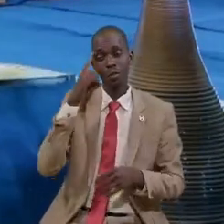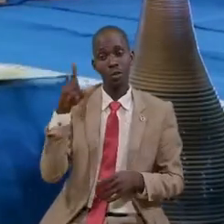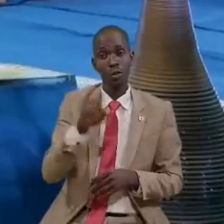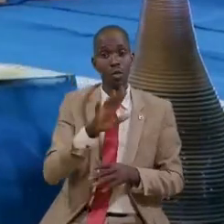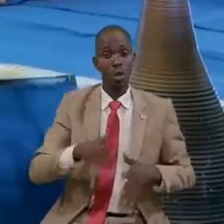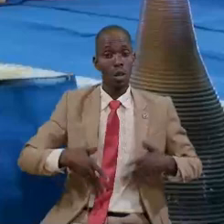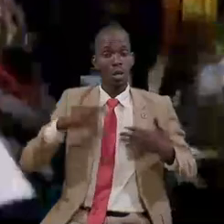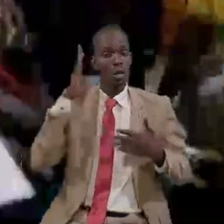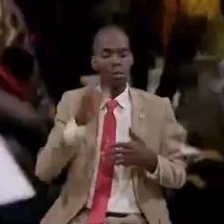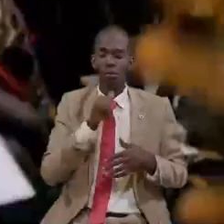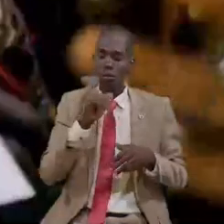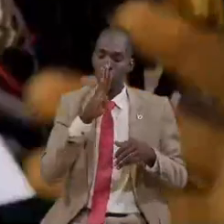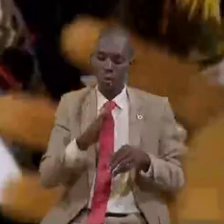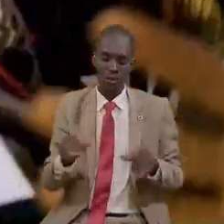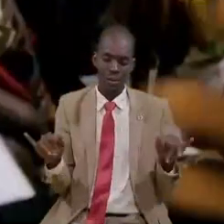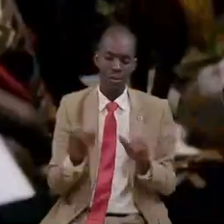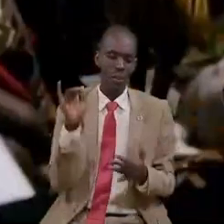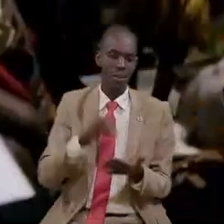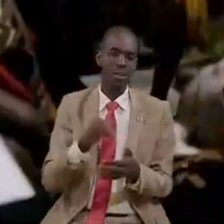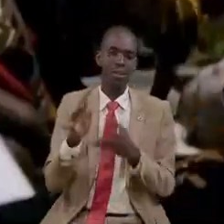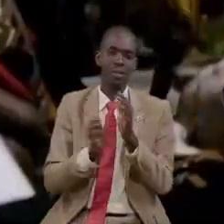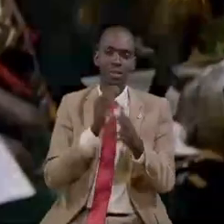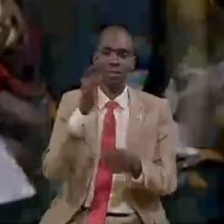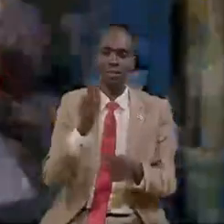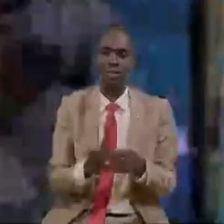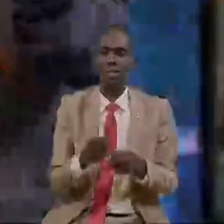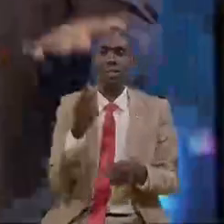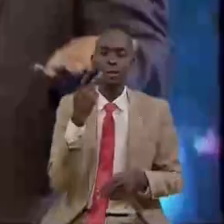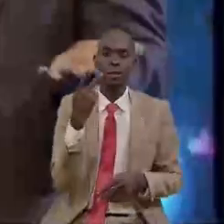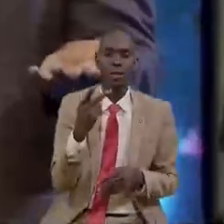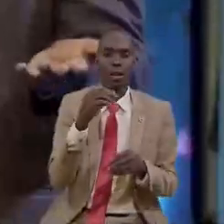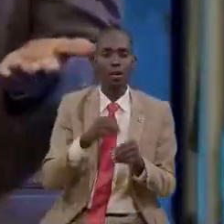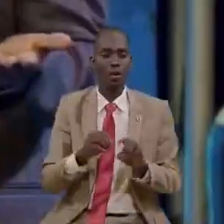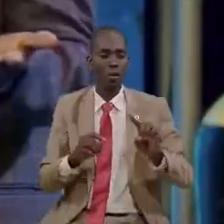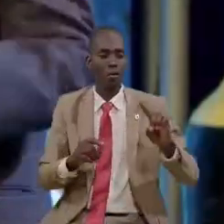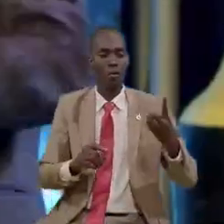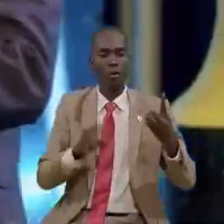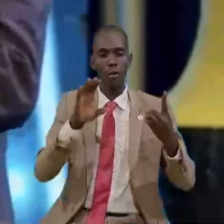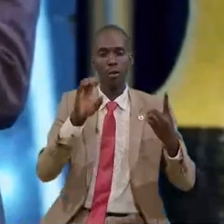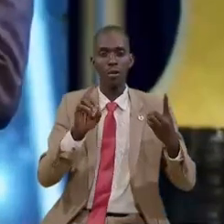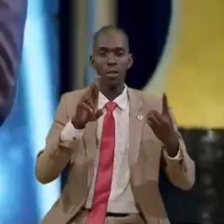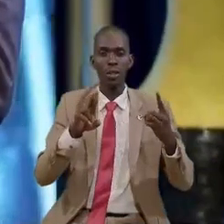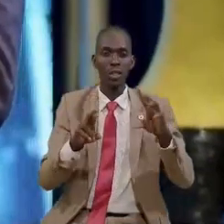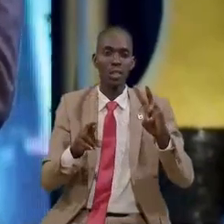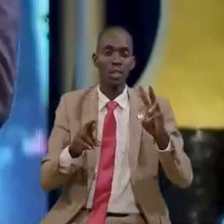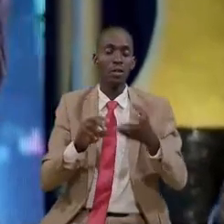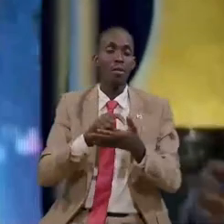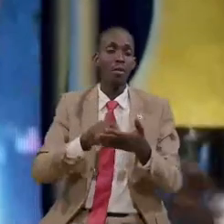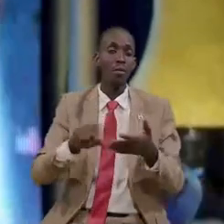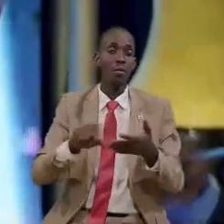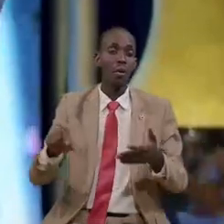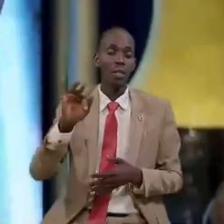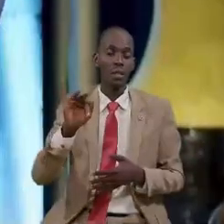demeurera plus la même. Voyons ceci. En 1 Corinthiens 6, verset